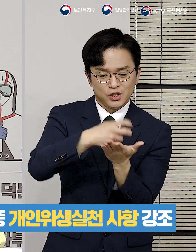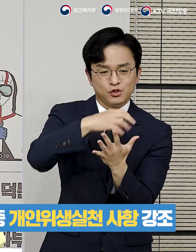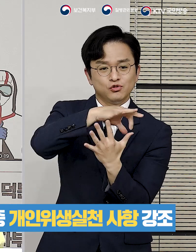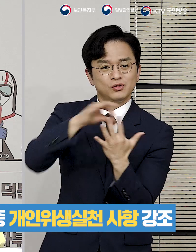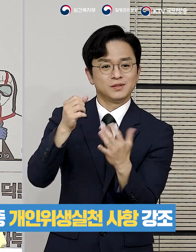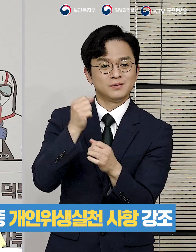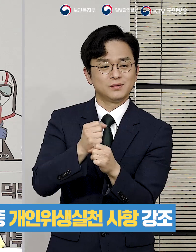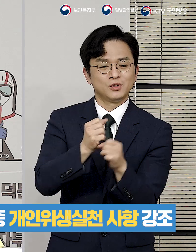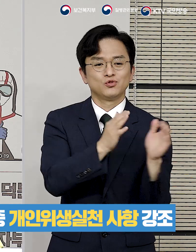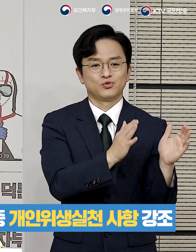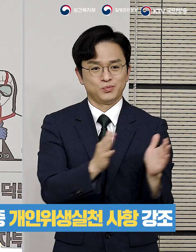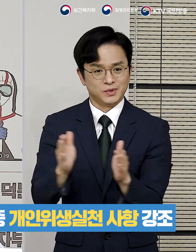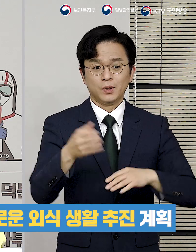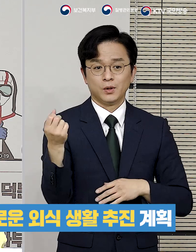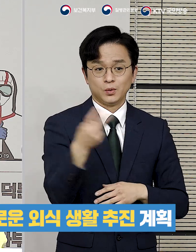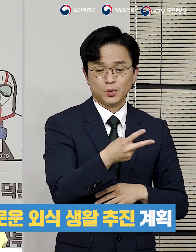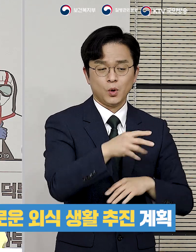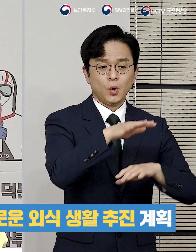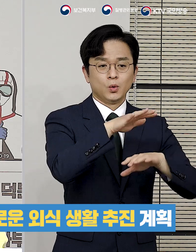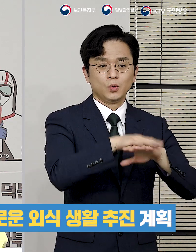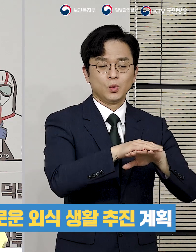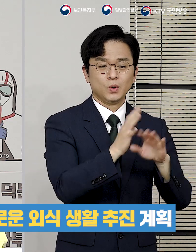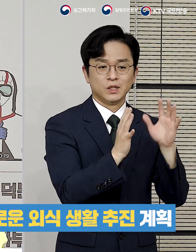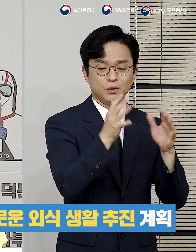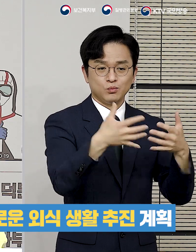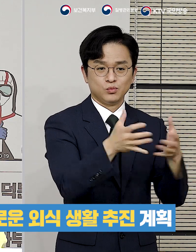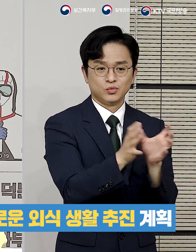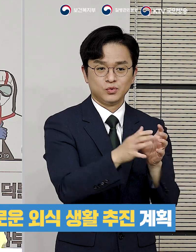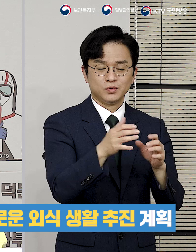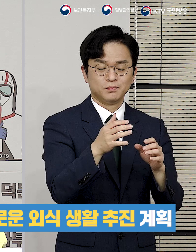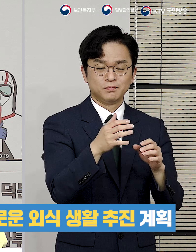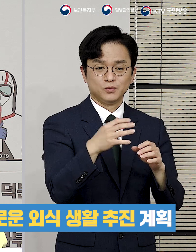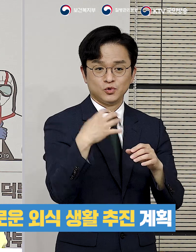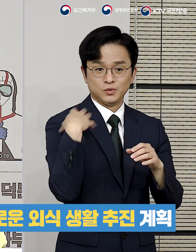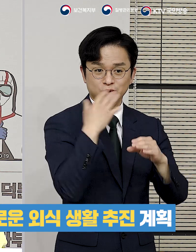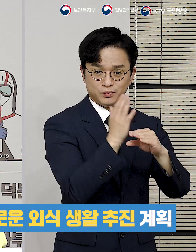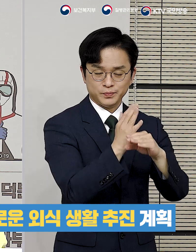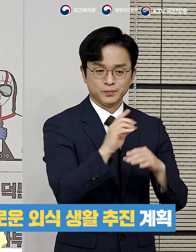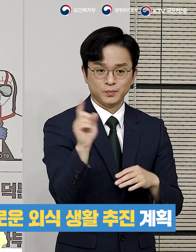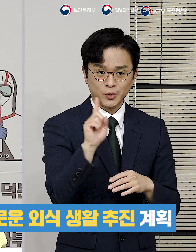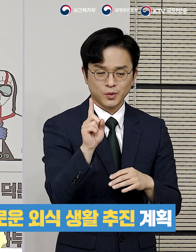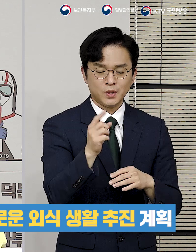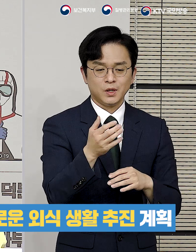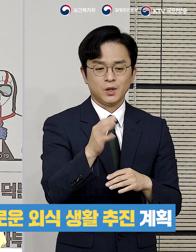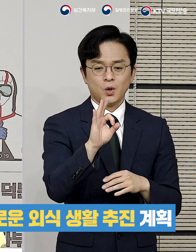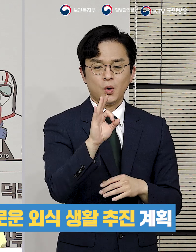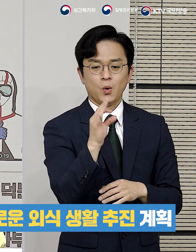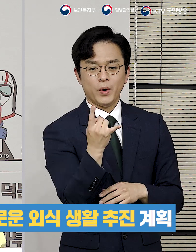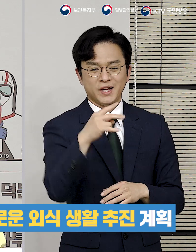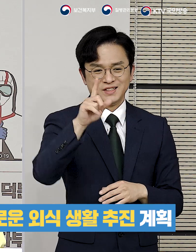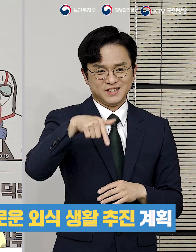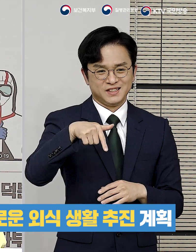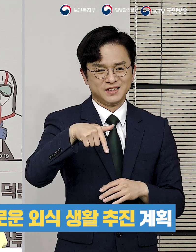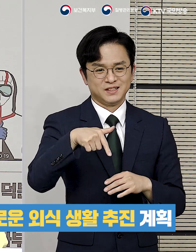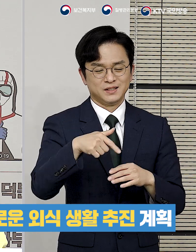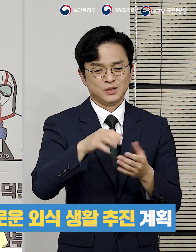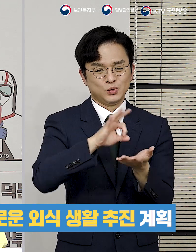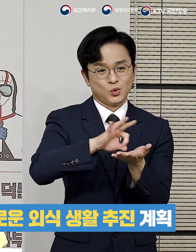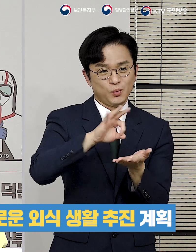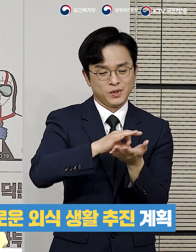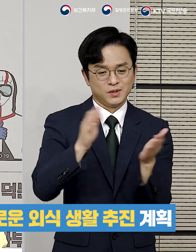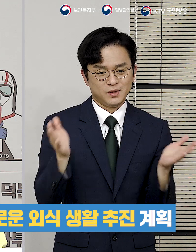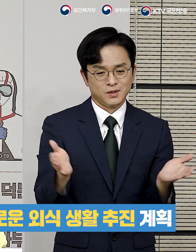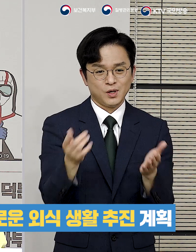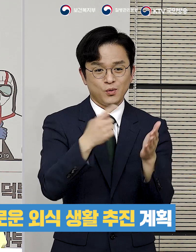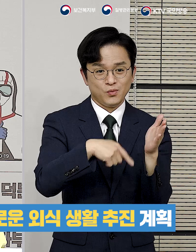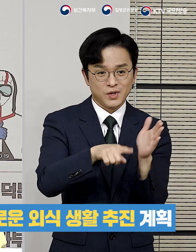사항을 강조할 계획입니다. 또한 정부는 농림부 주관으로 생활 속 거리두기 지침이 준수되는 가운데 외식